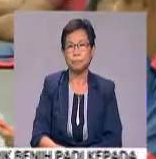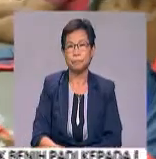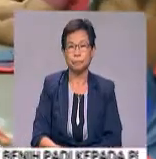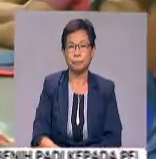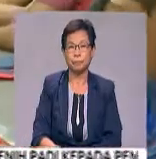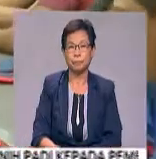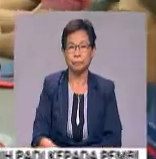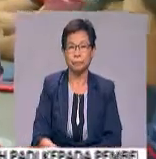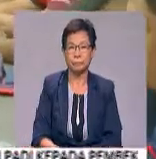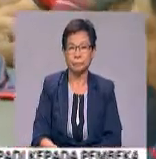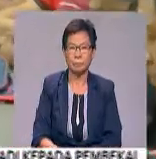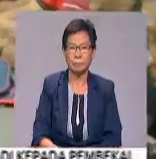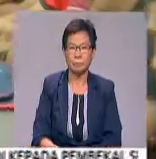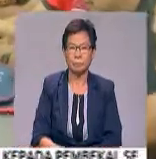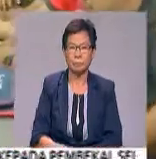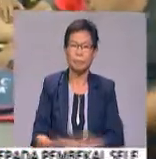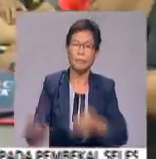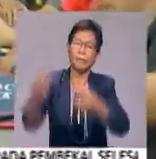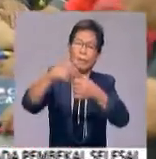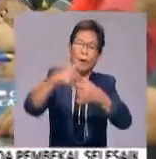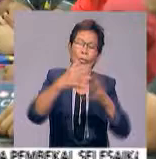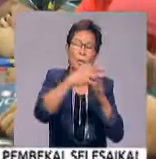Borneo bagahunengan